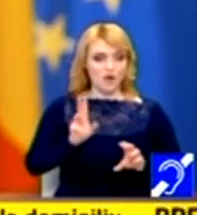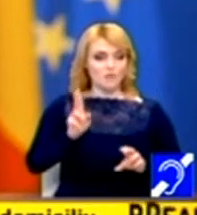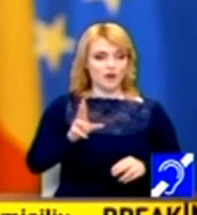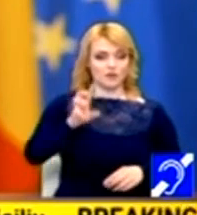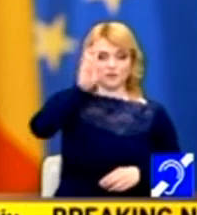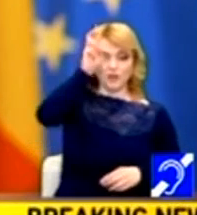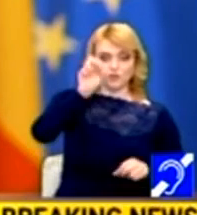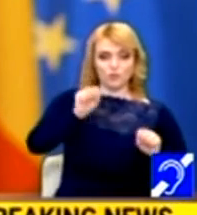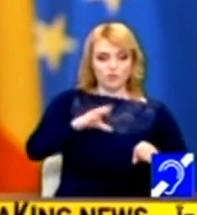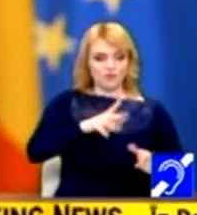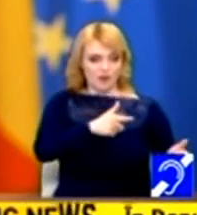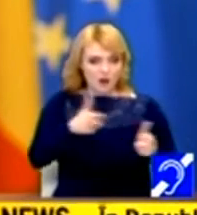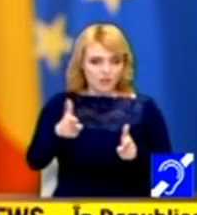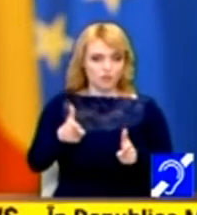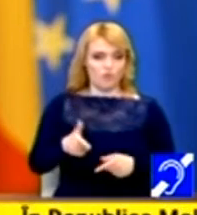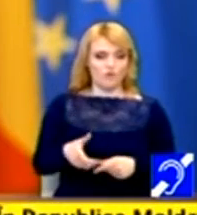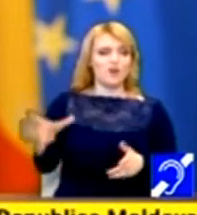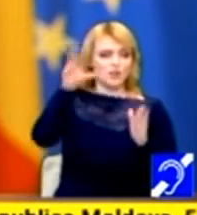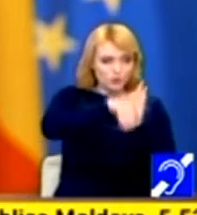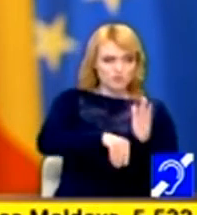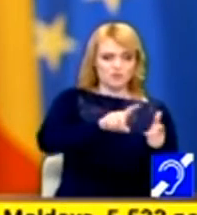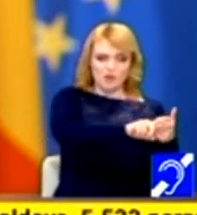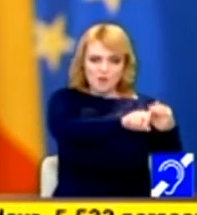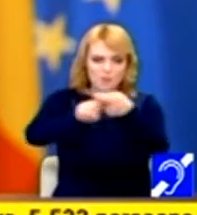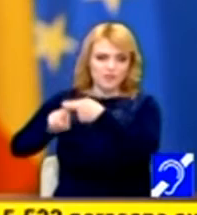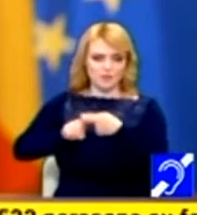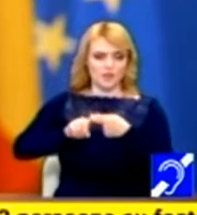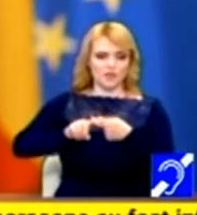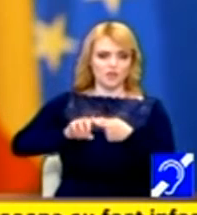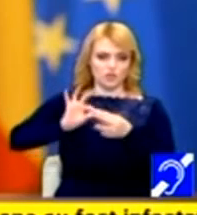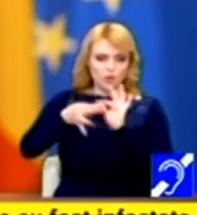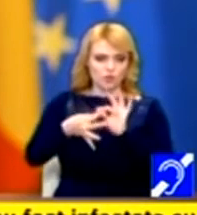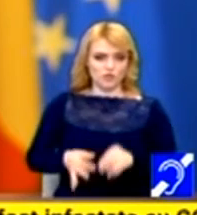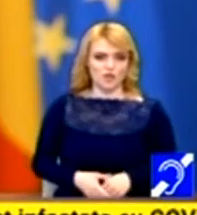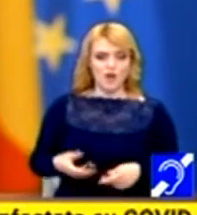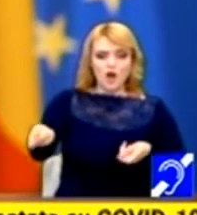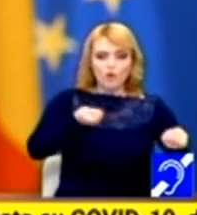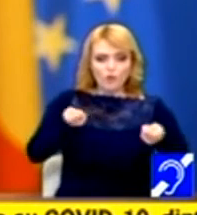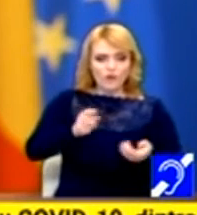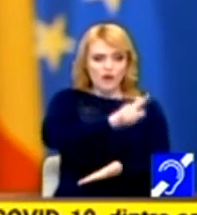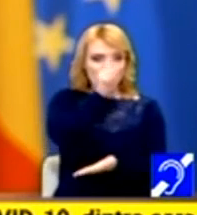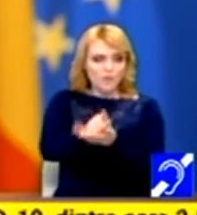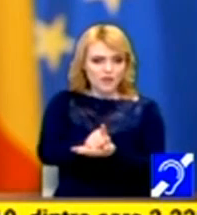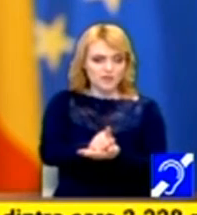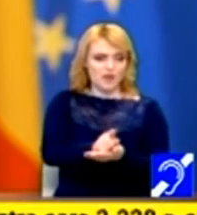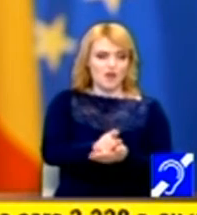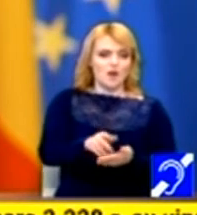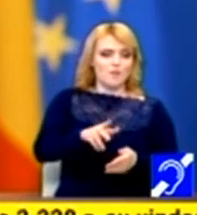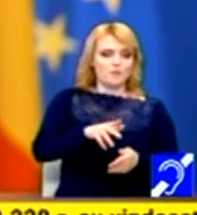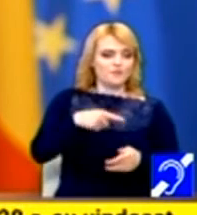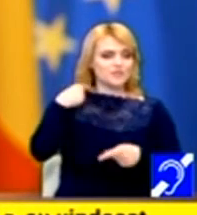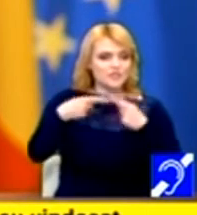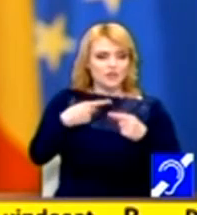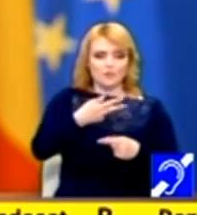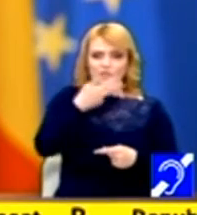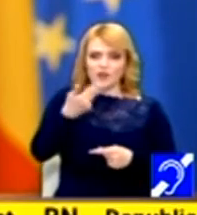face față inclusiv unei epidemii extinse. Guvernul este obligat să se adapteze